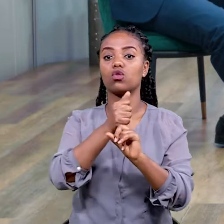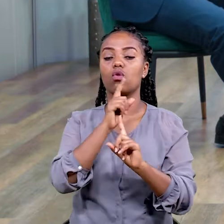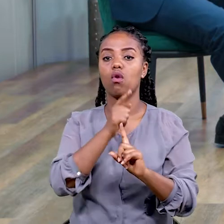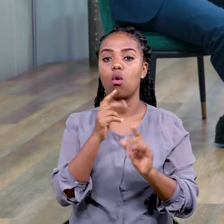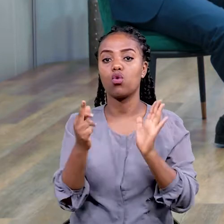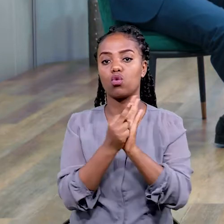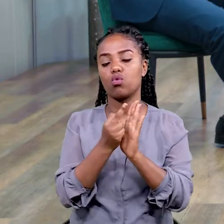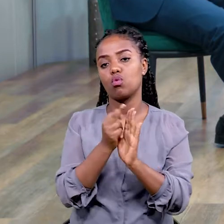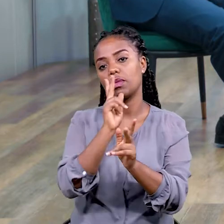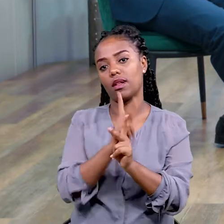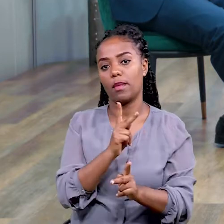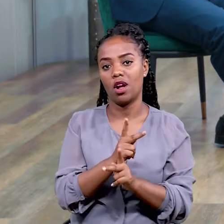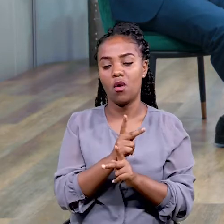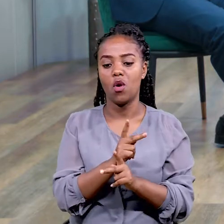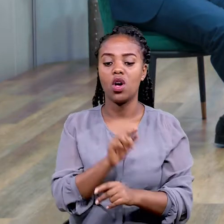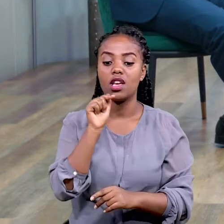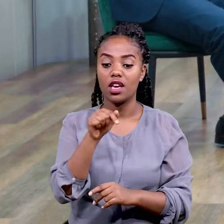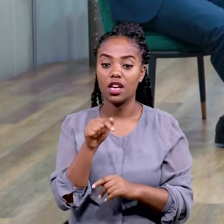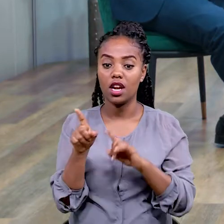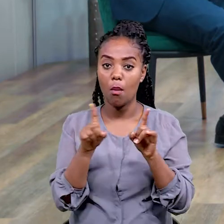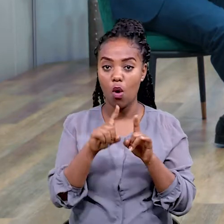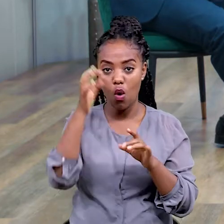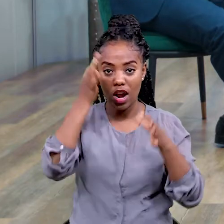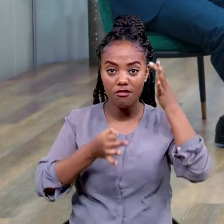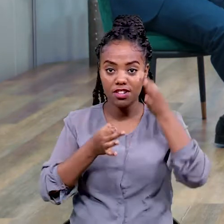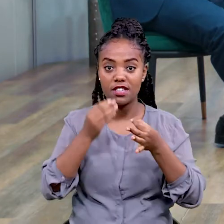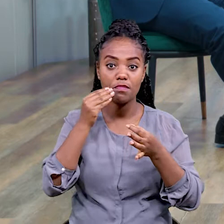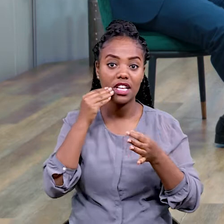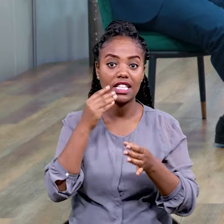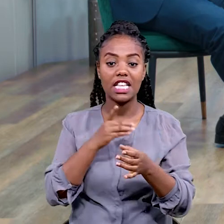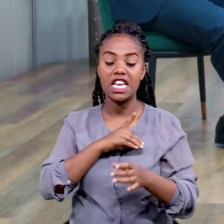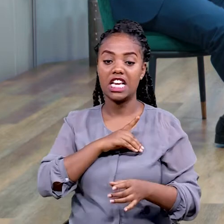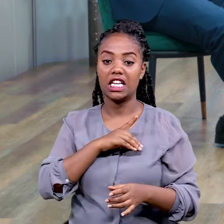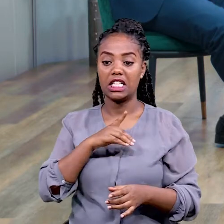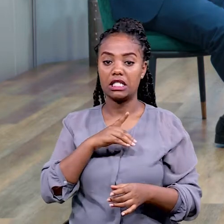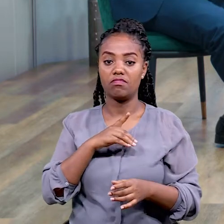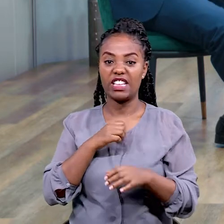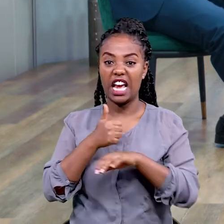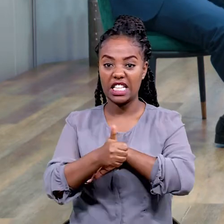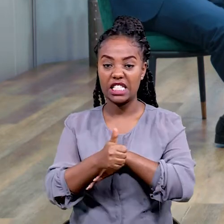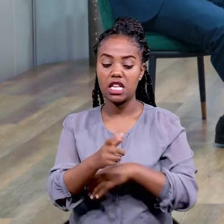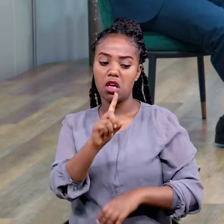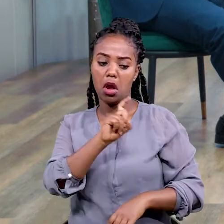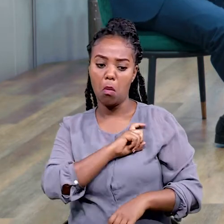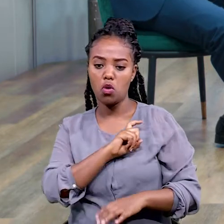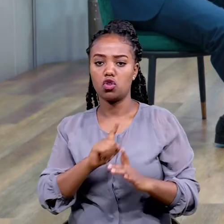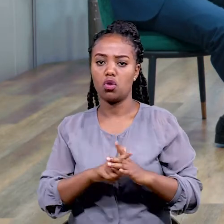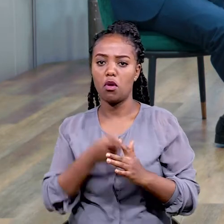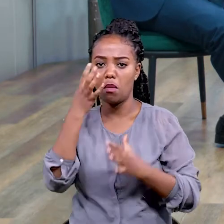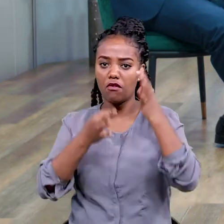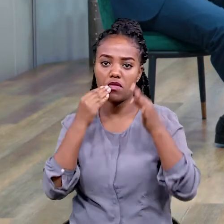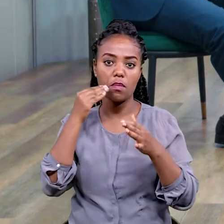ህጉ የሚጠበቅብን። ይህም ከፍርድ ቤት ከክሱ ጀምሮ ከፖሊስ ጀምሮ በፍርድ ቤት ሲያልፍ